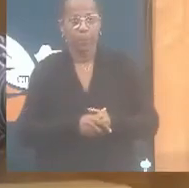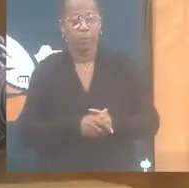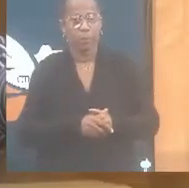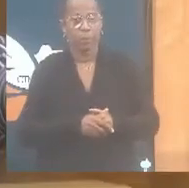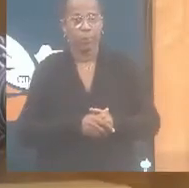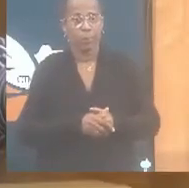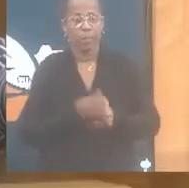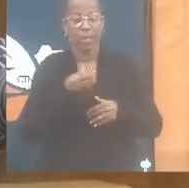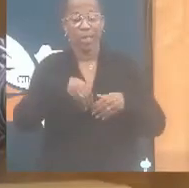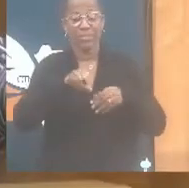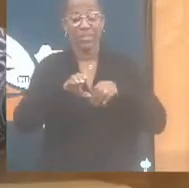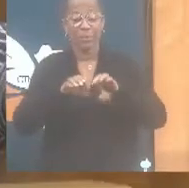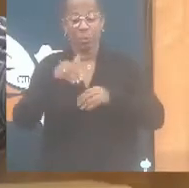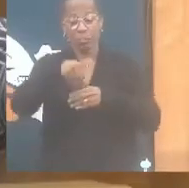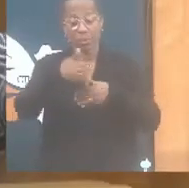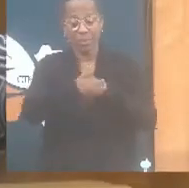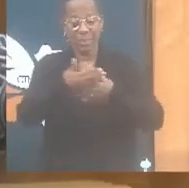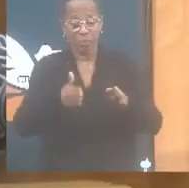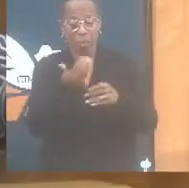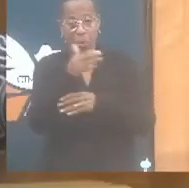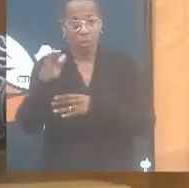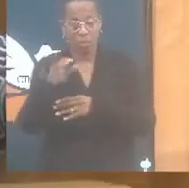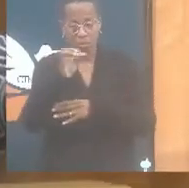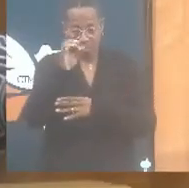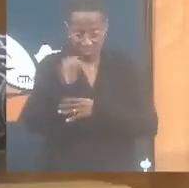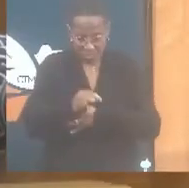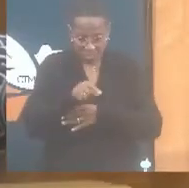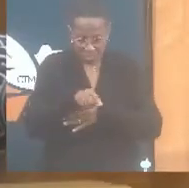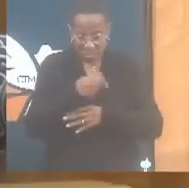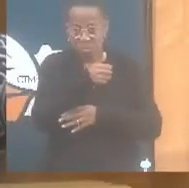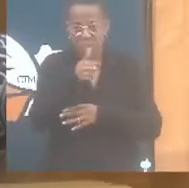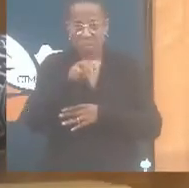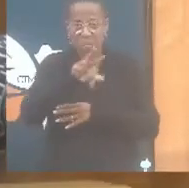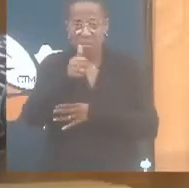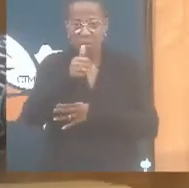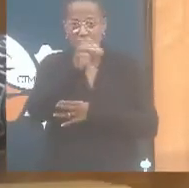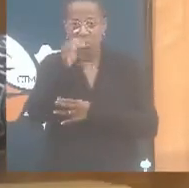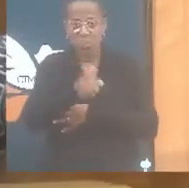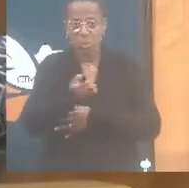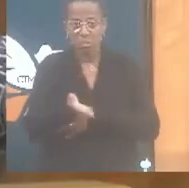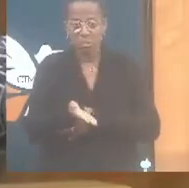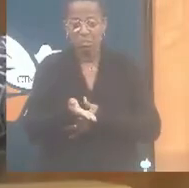Investissement dans les autres secteurs, taux d'exécution n'est que de 31%.